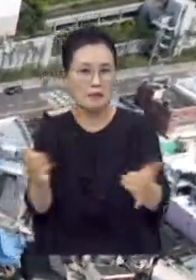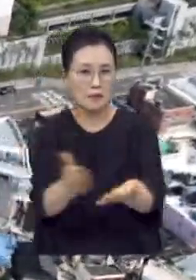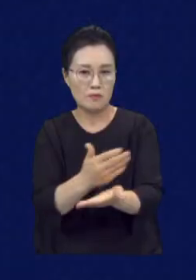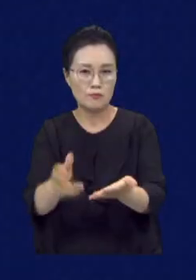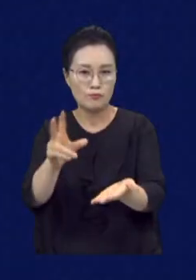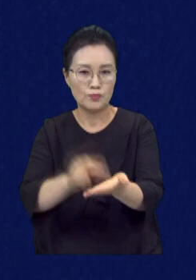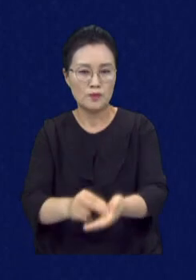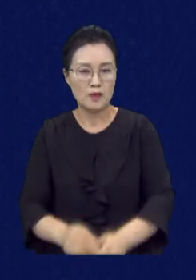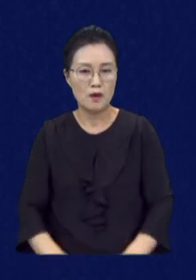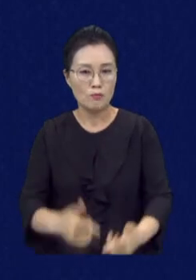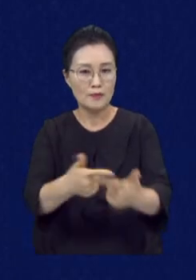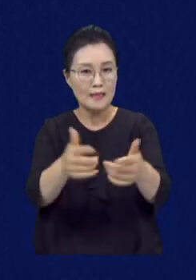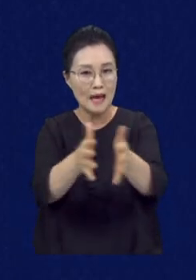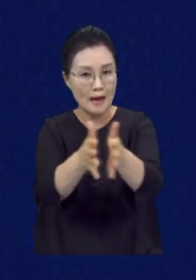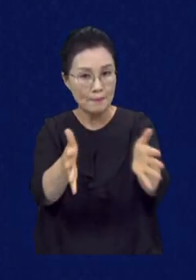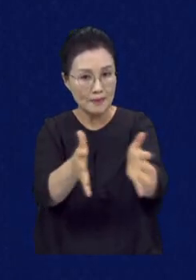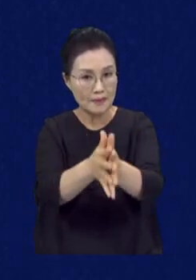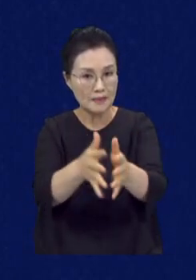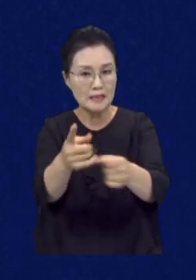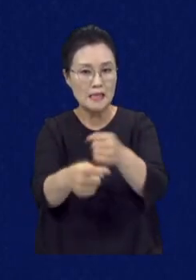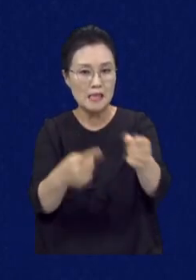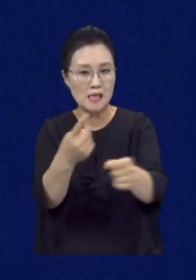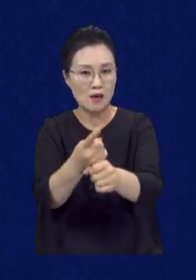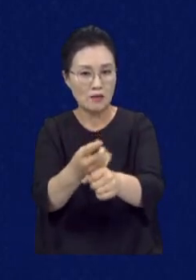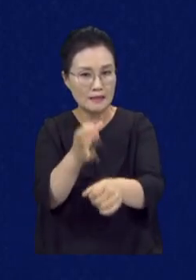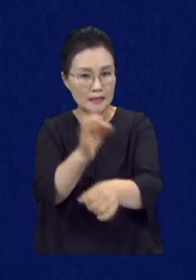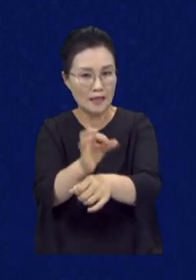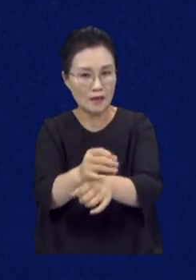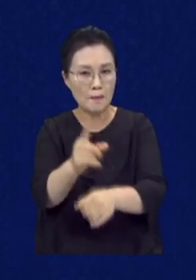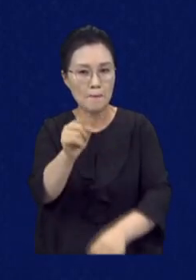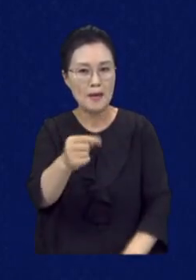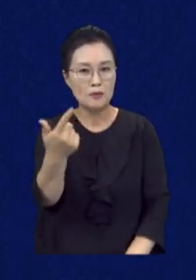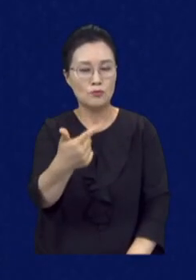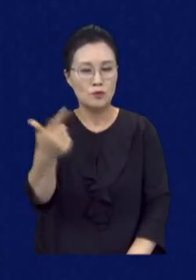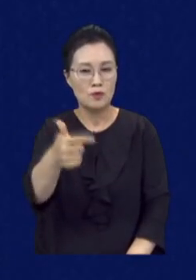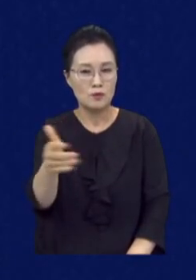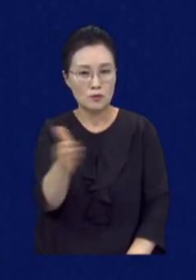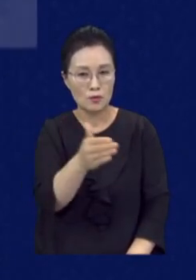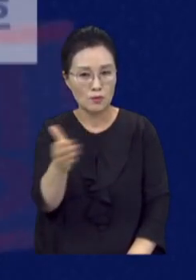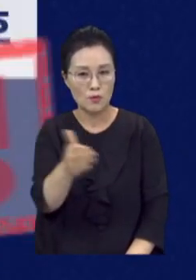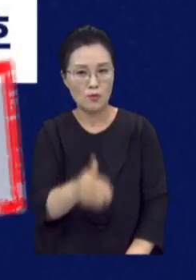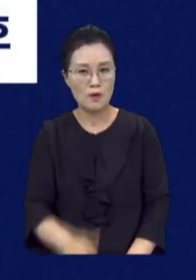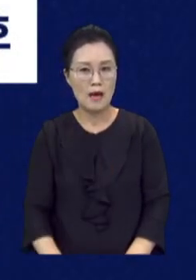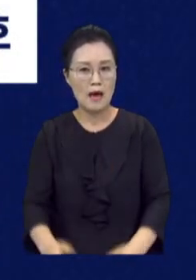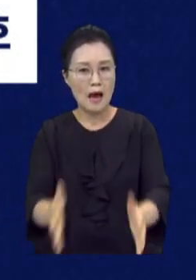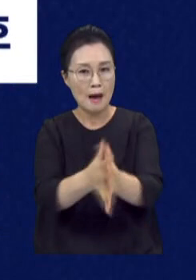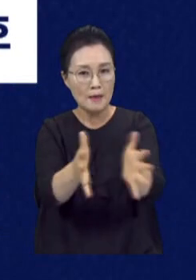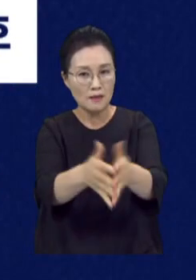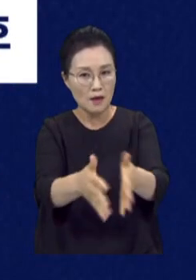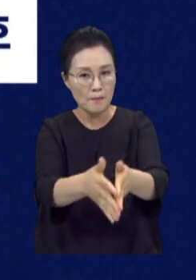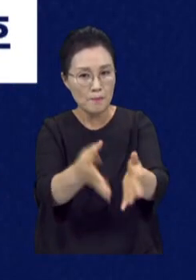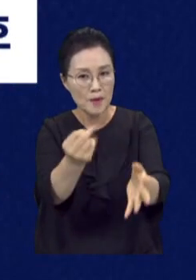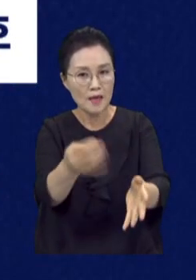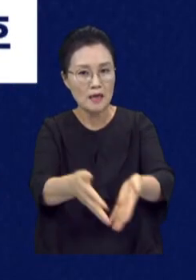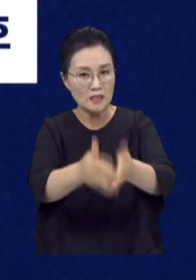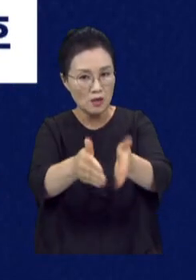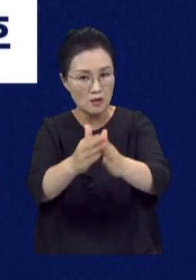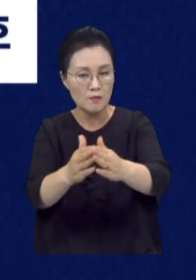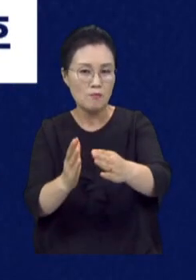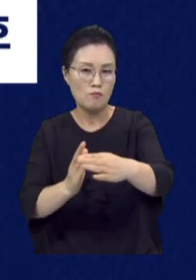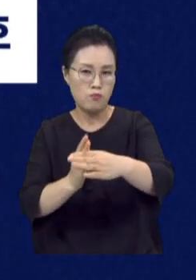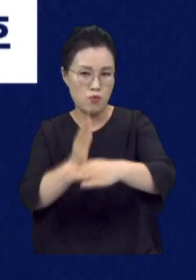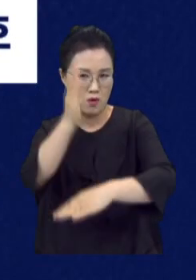문제 부산의 아파트 1년 수요가 1만 6천 세대의 남짓한 데 대단지 아파트 몇 개만